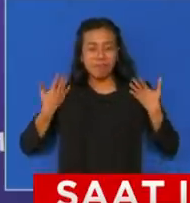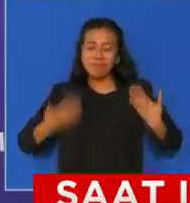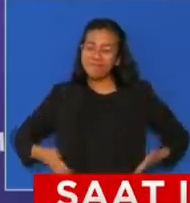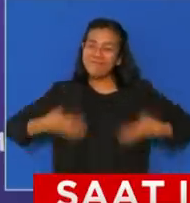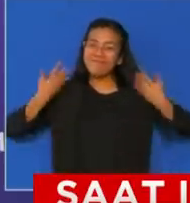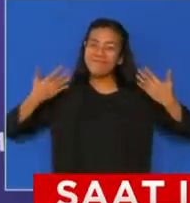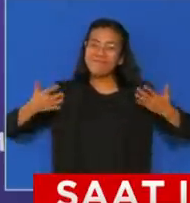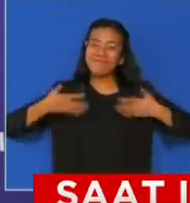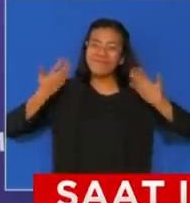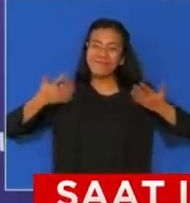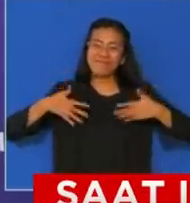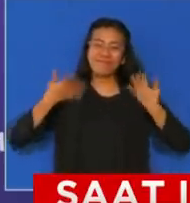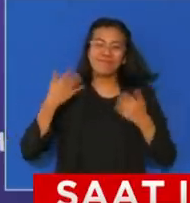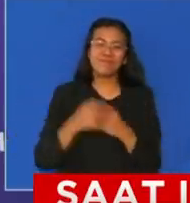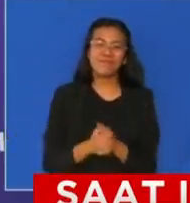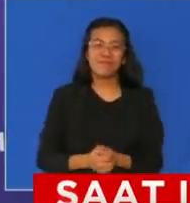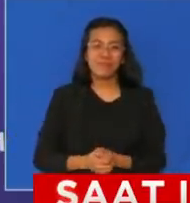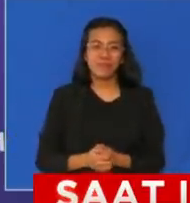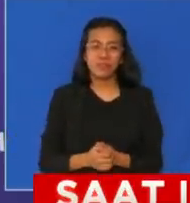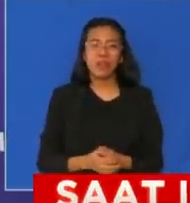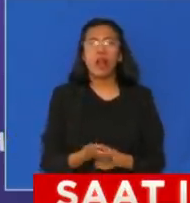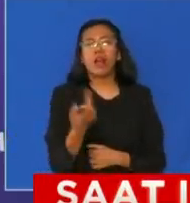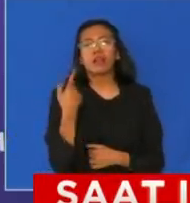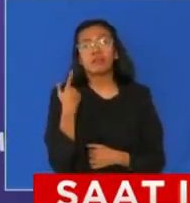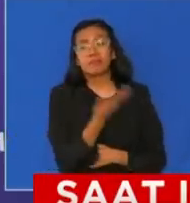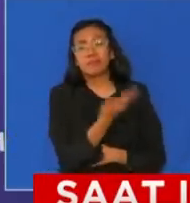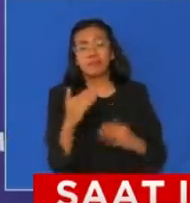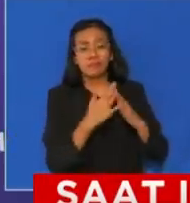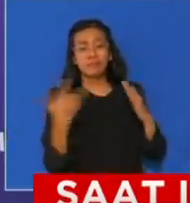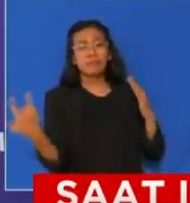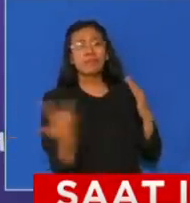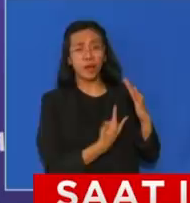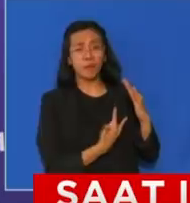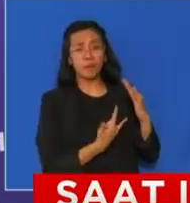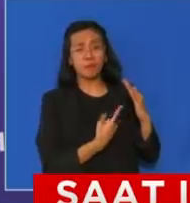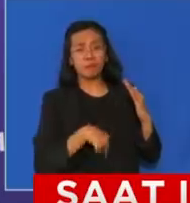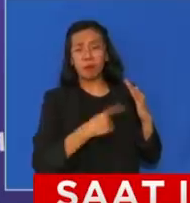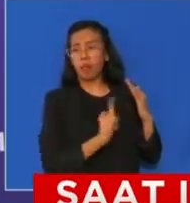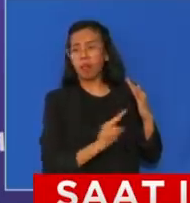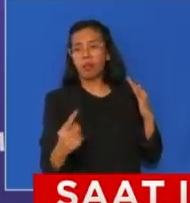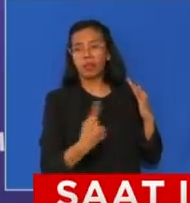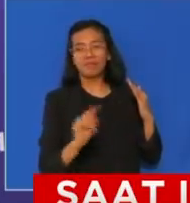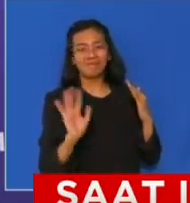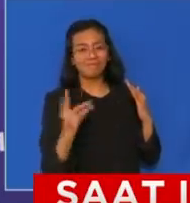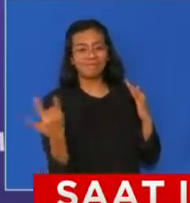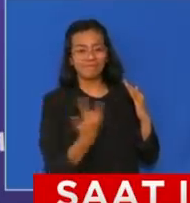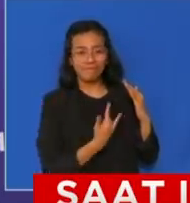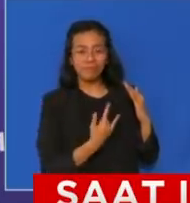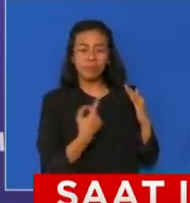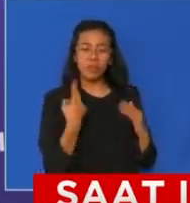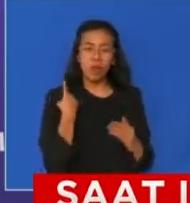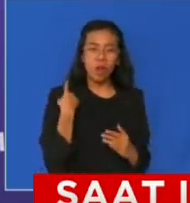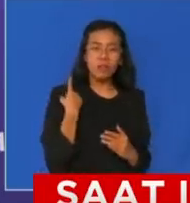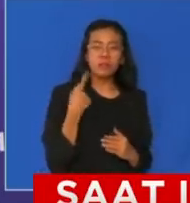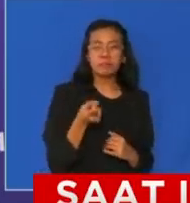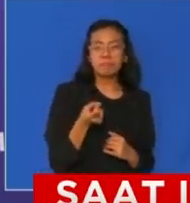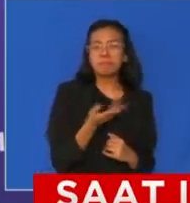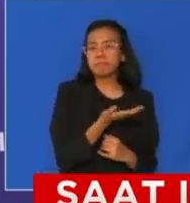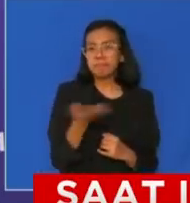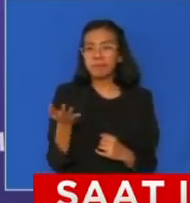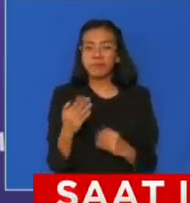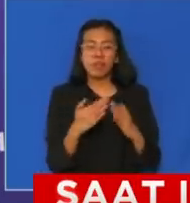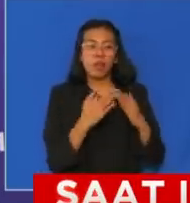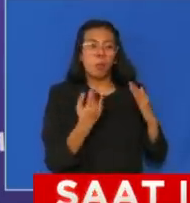keluarga tetap tinggal di rumah dan pastikan bahwa kita bukan hanya